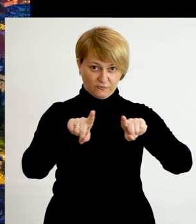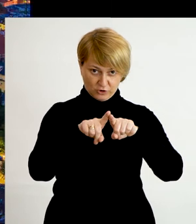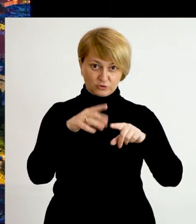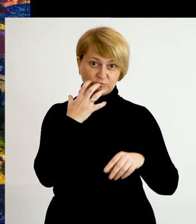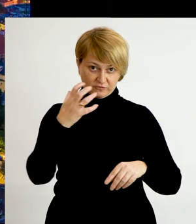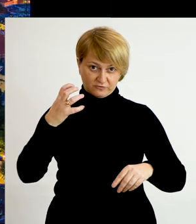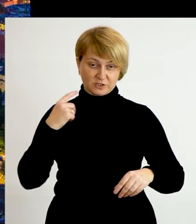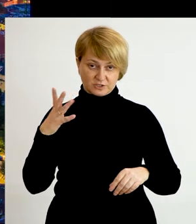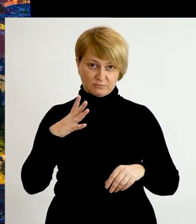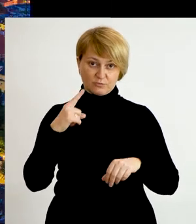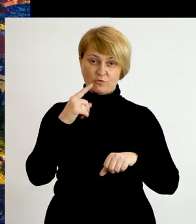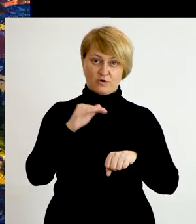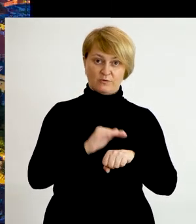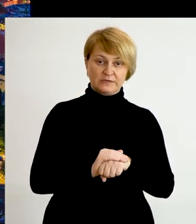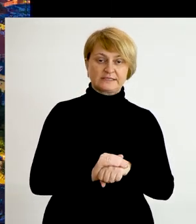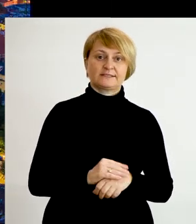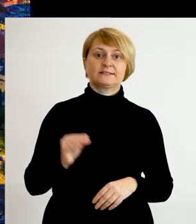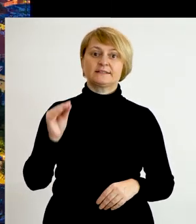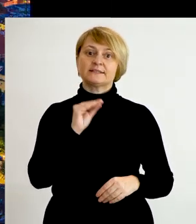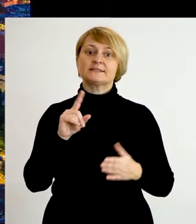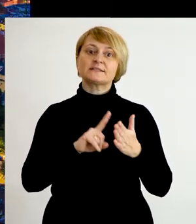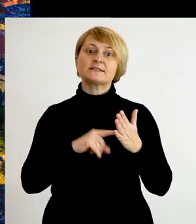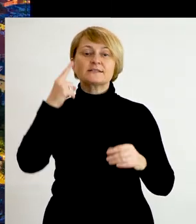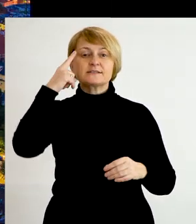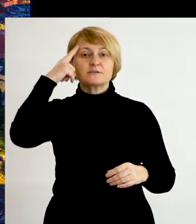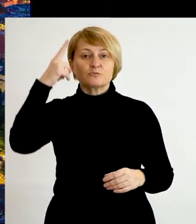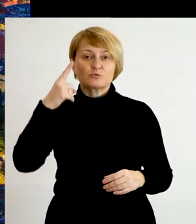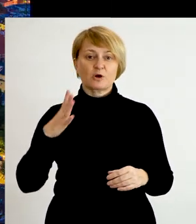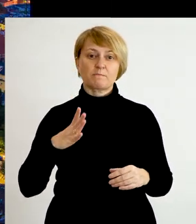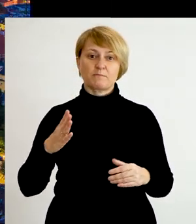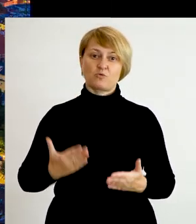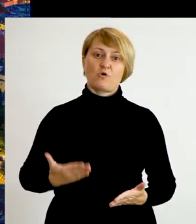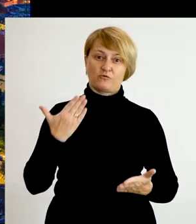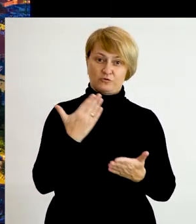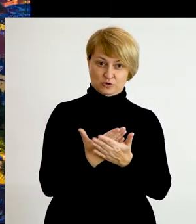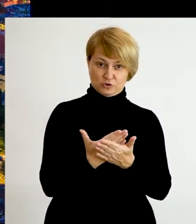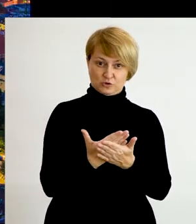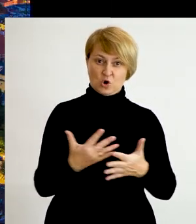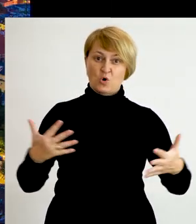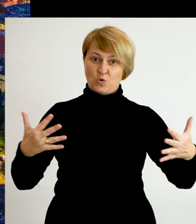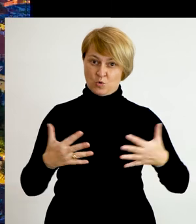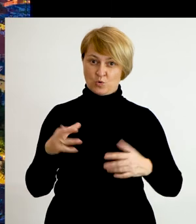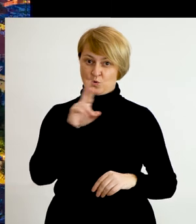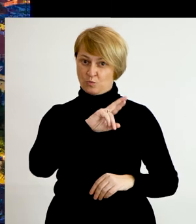deklaracji. A tu jeszcze raz przypomnę, że to jest inwestycja, o którą wnioskował Klub Radnych